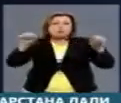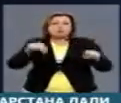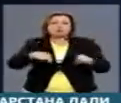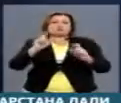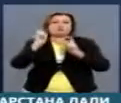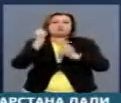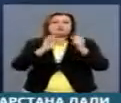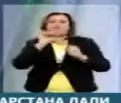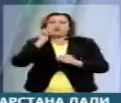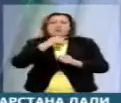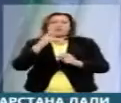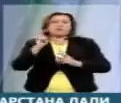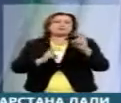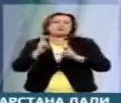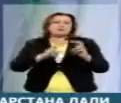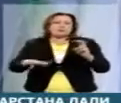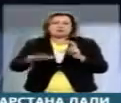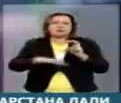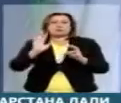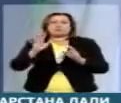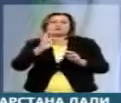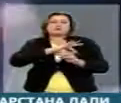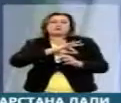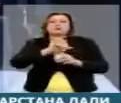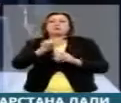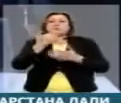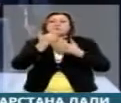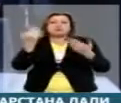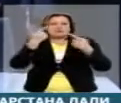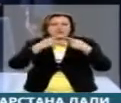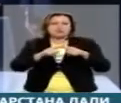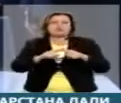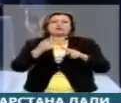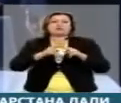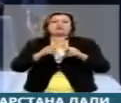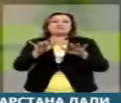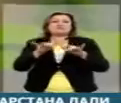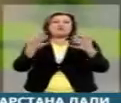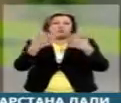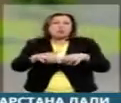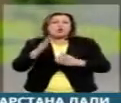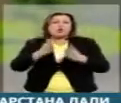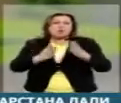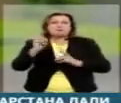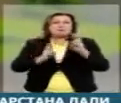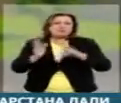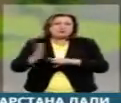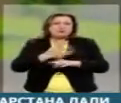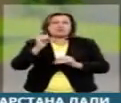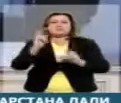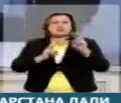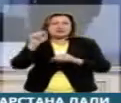грузовых автомобилей в год. На производственных площадках планируют внедрить самые последние технологии. Это цифровое роботизированное производство.